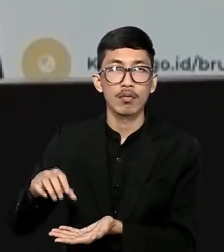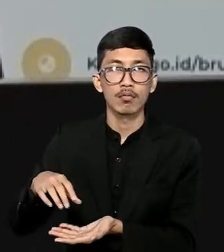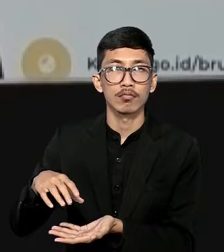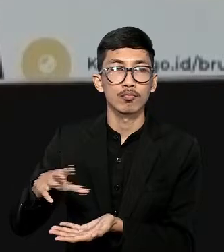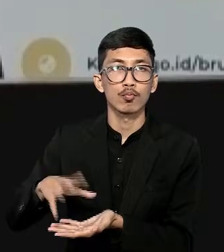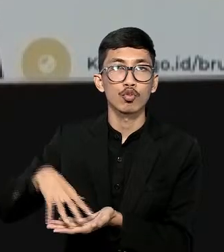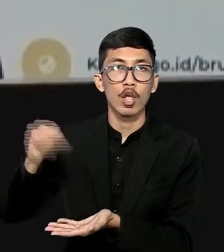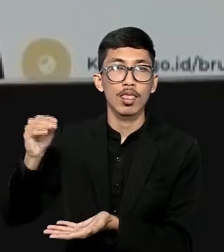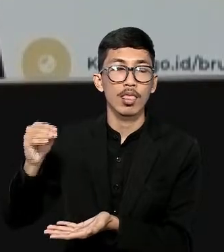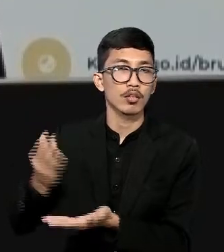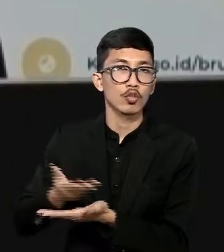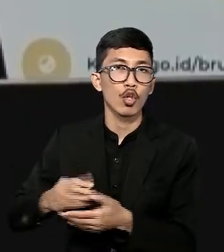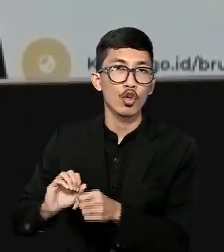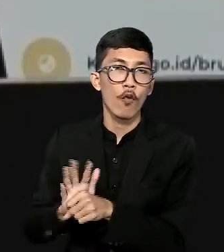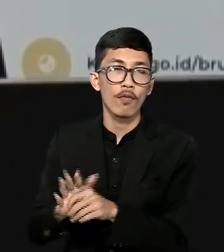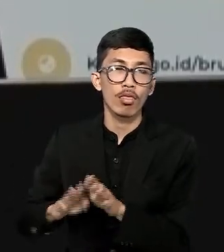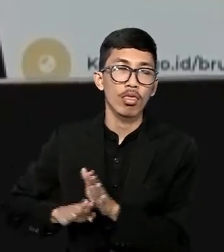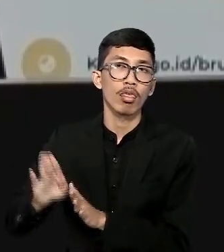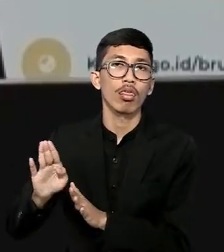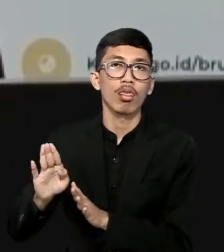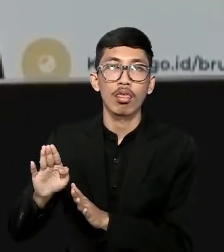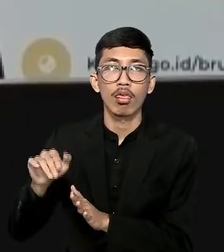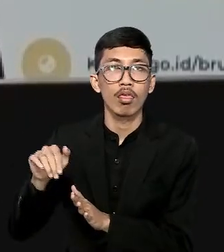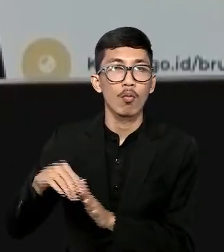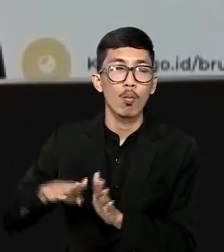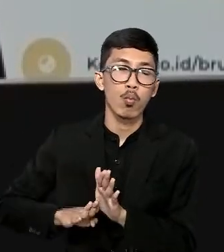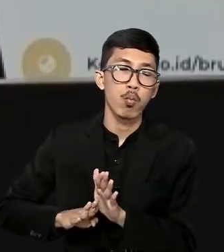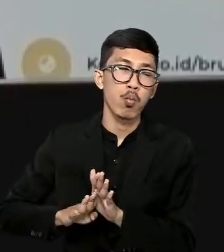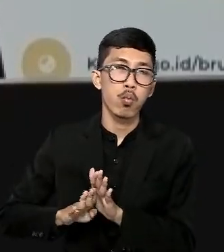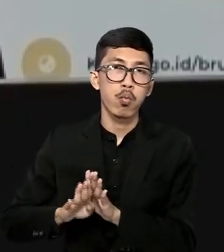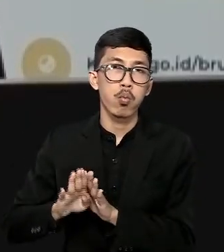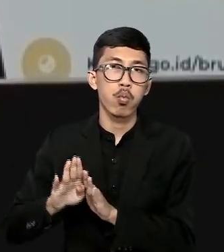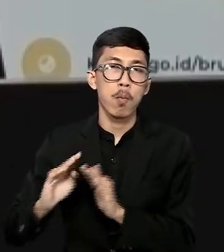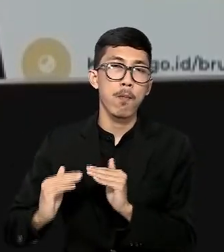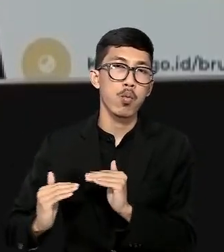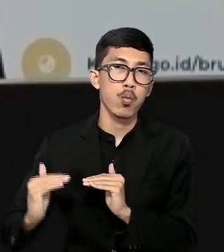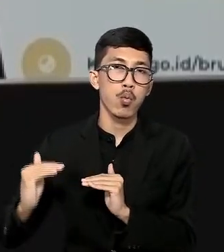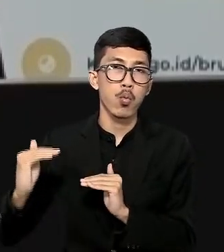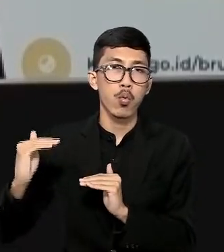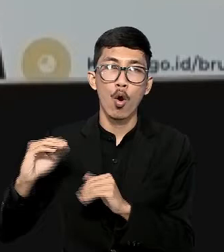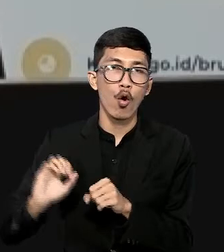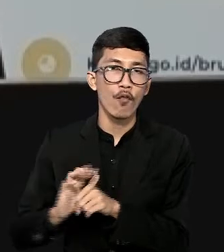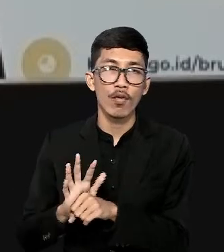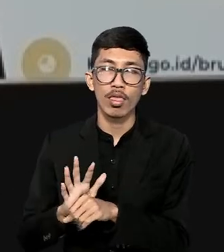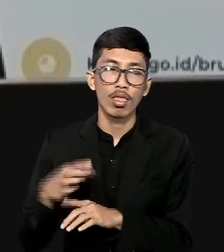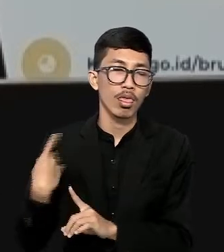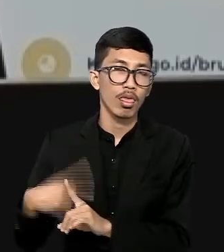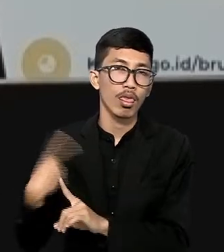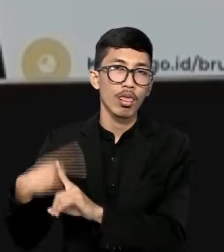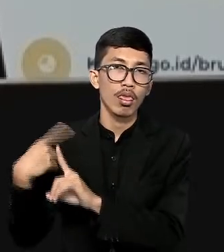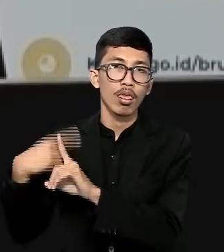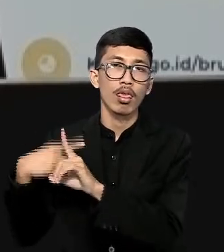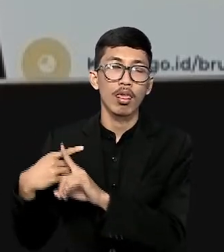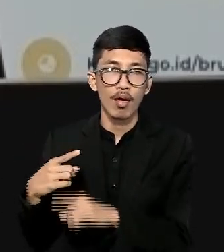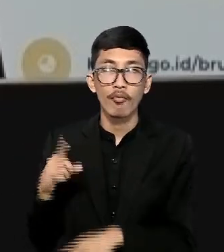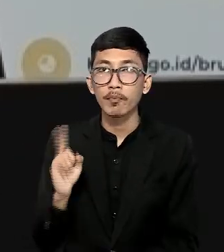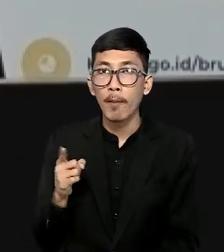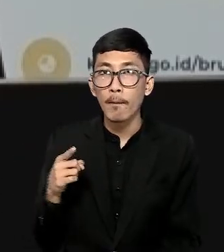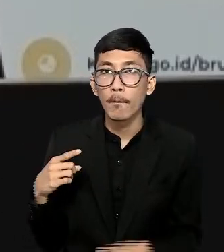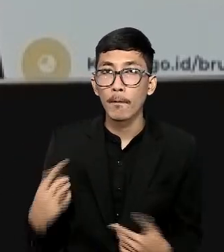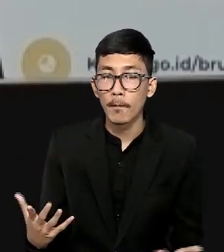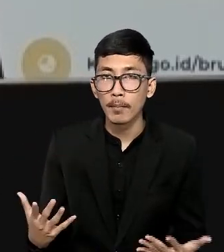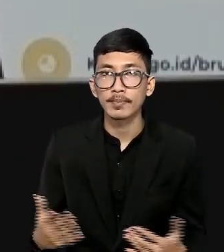dari pandemic Corona dan memang memang itu terjadi karena